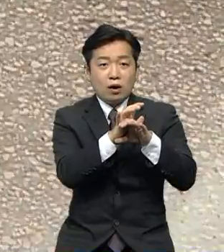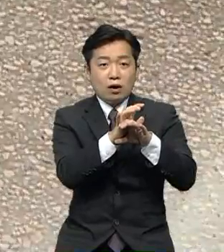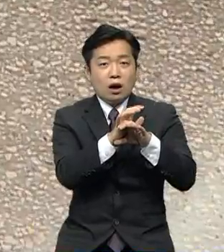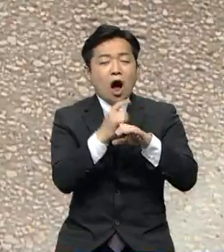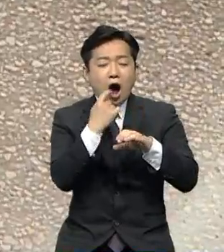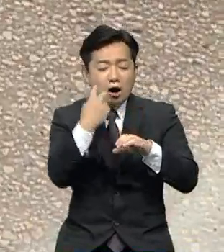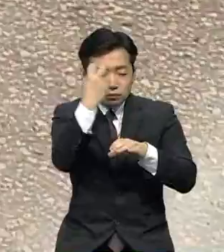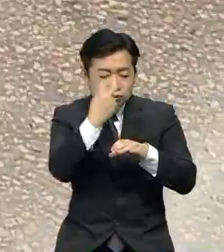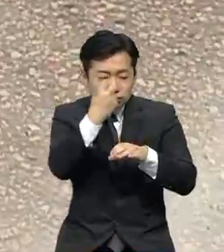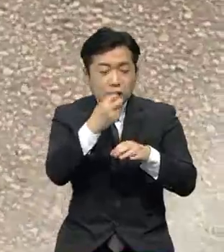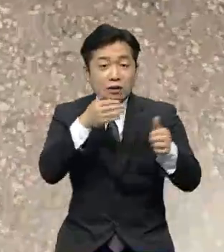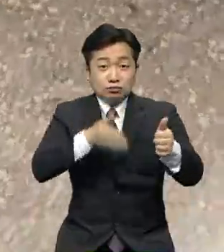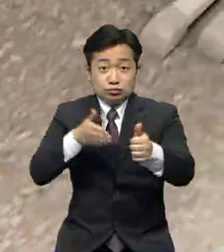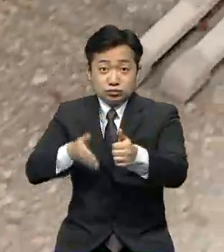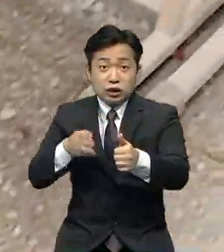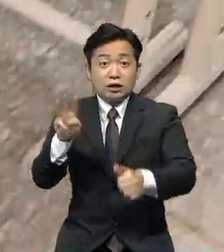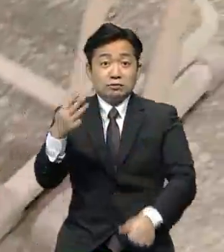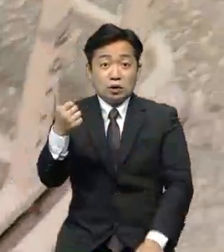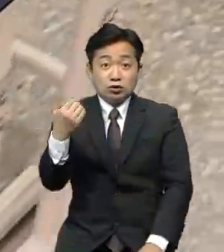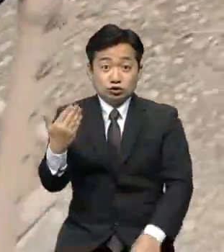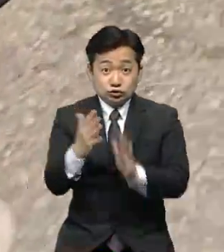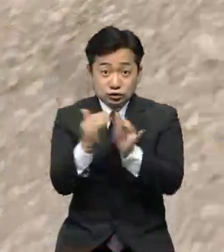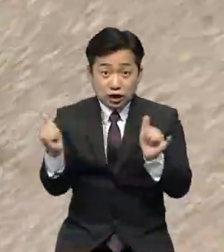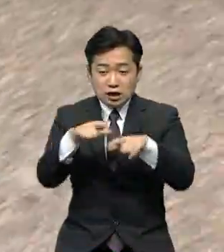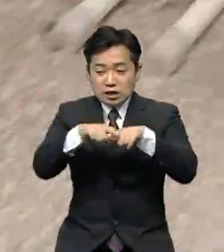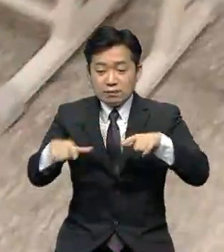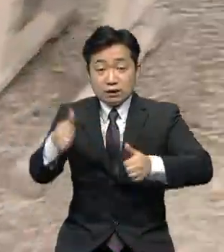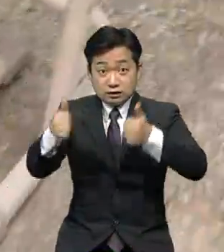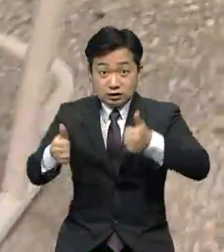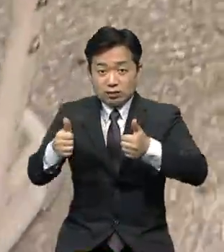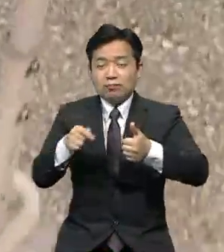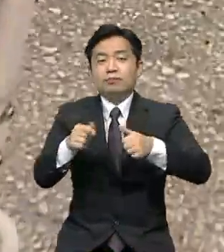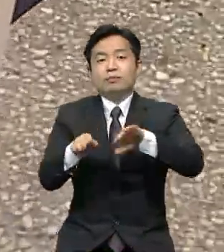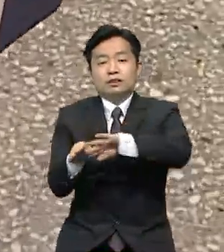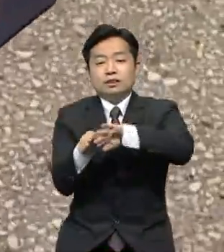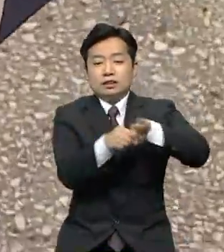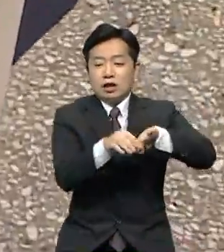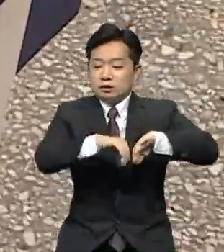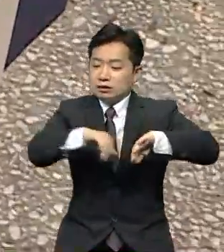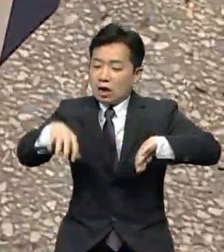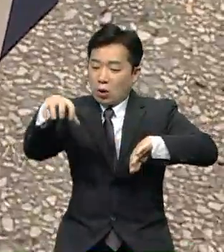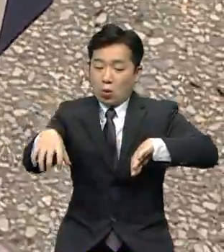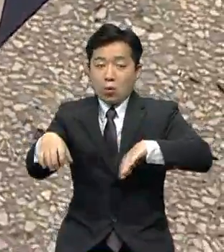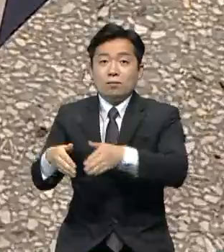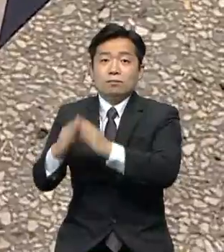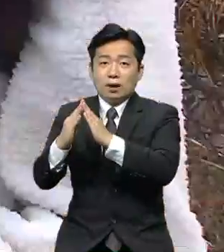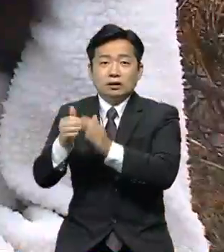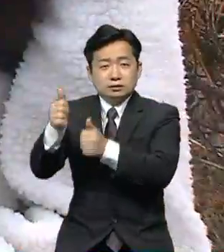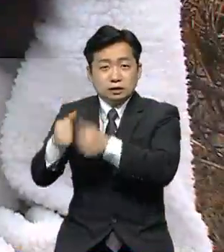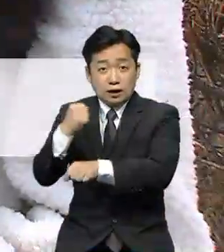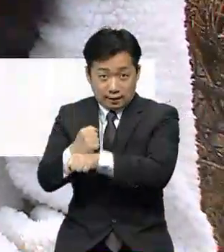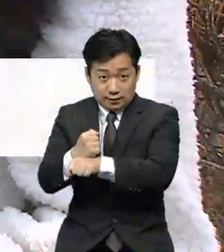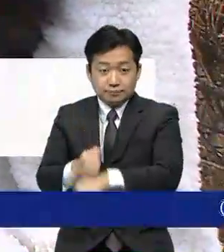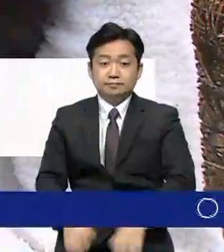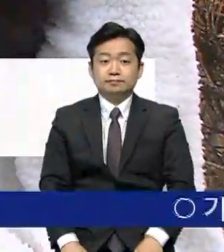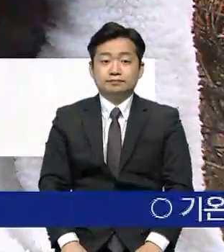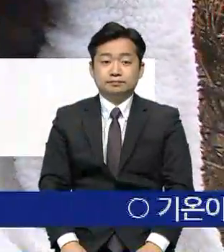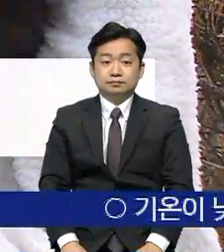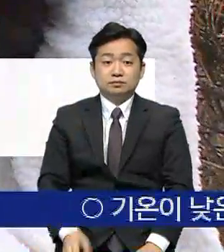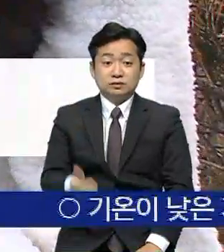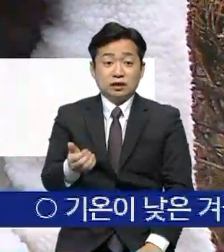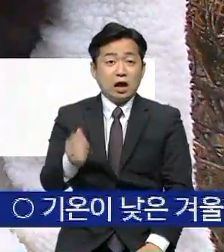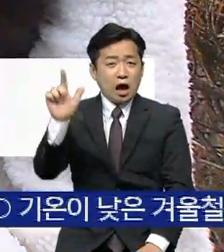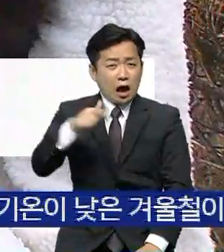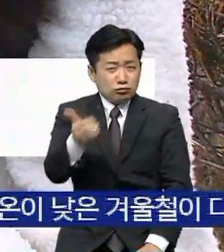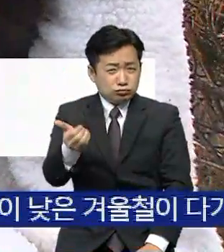통보받은 395명은 일반 응시자와 분리해 별도 시험장에서 시험이 진행됐습니다. 전날 코로나 때문에